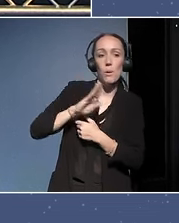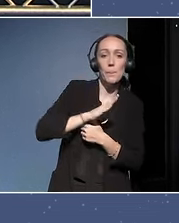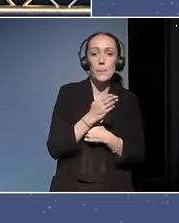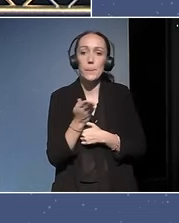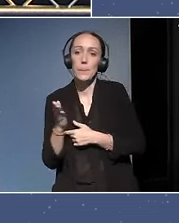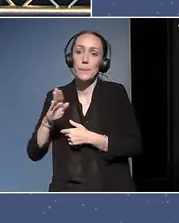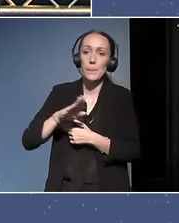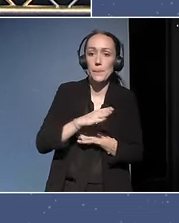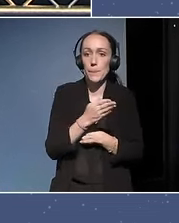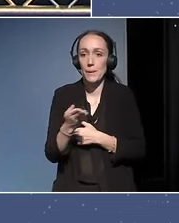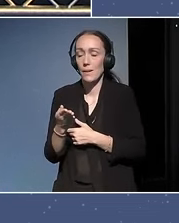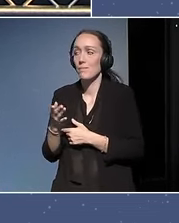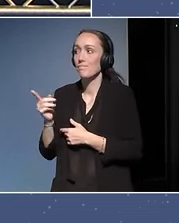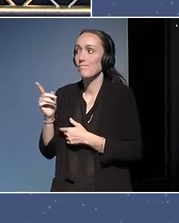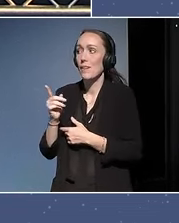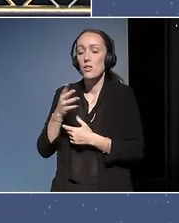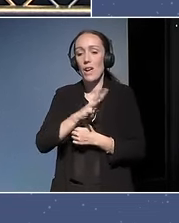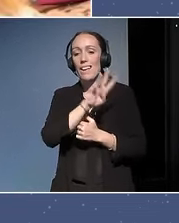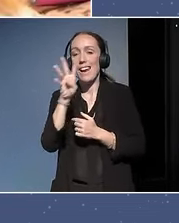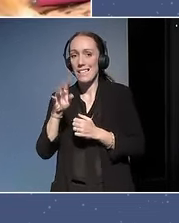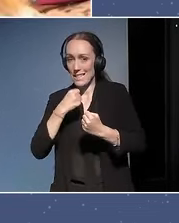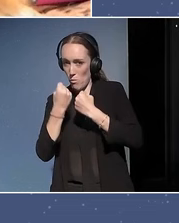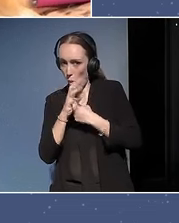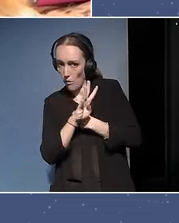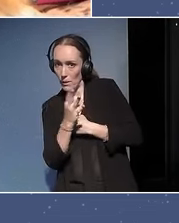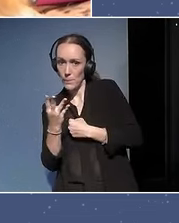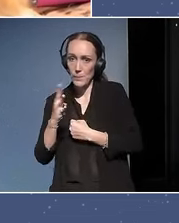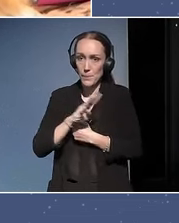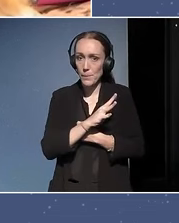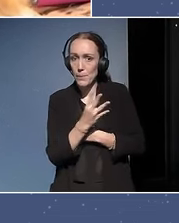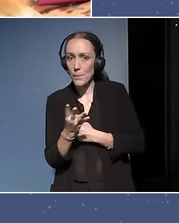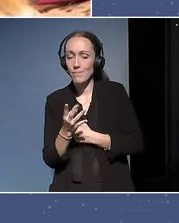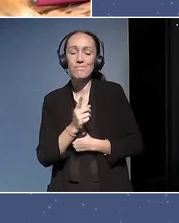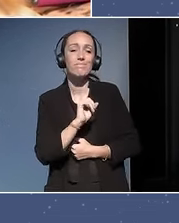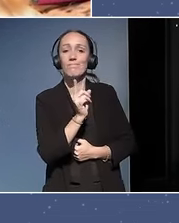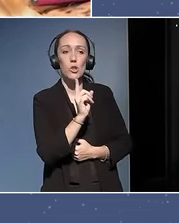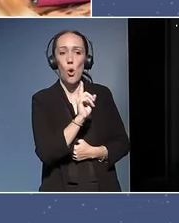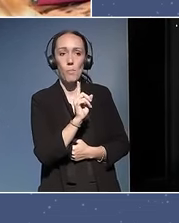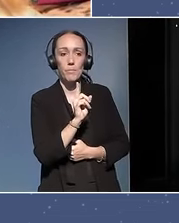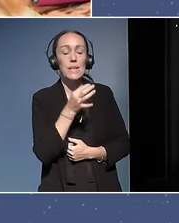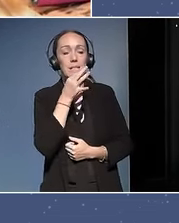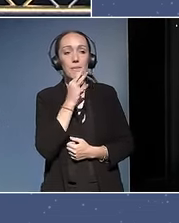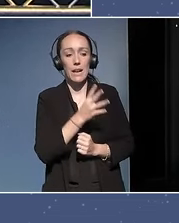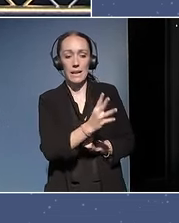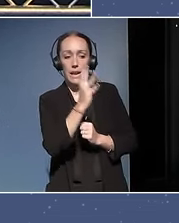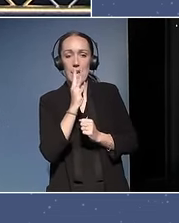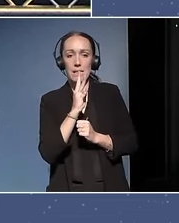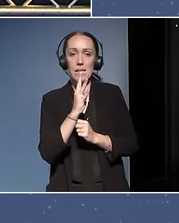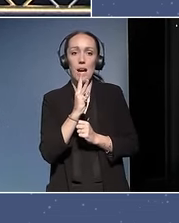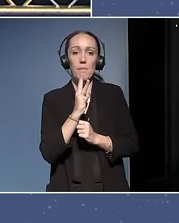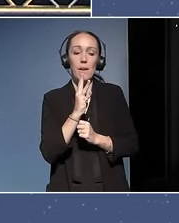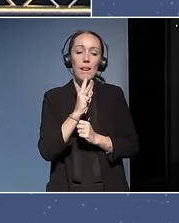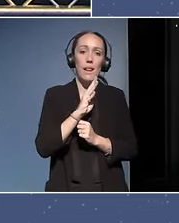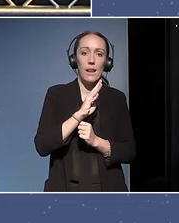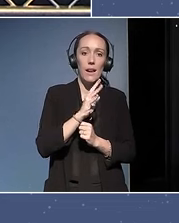voi non è articolata No no capito la domanda non è non è articolata quindi non si poteva muovere Ovviamente se legava